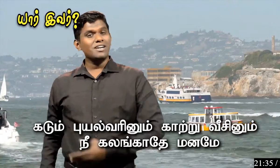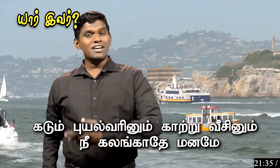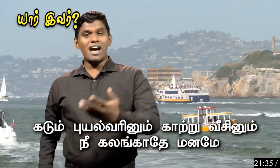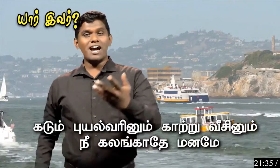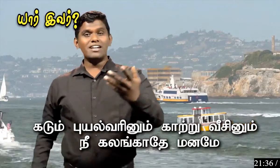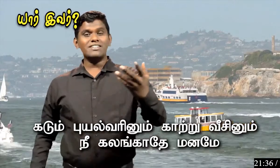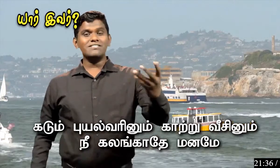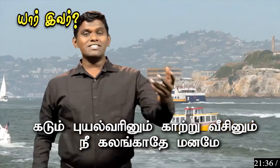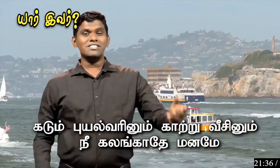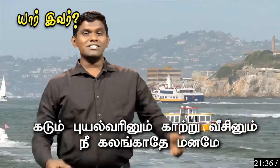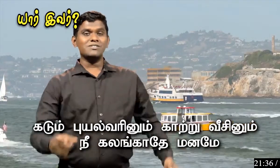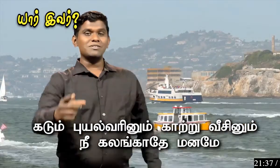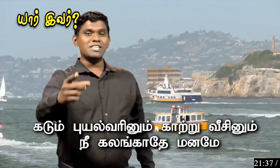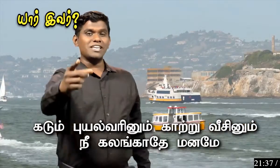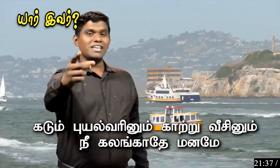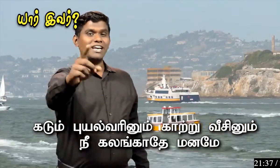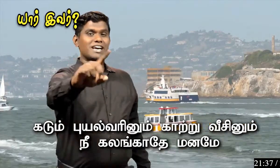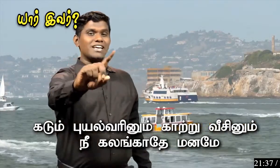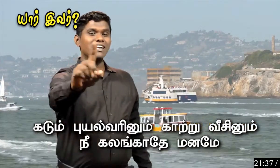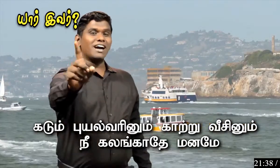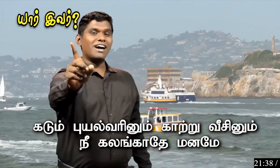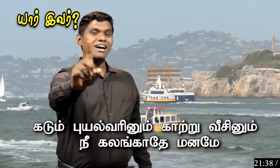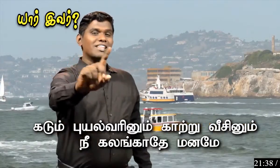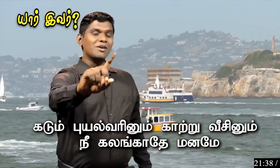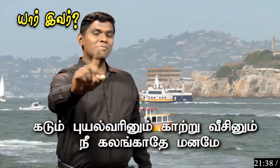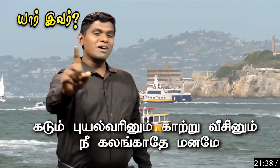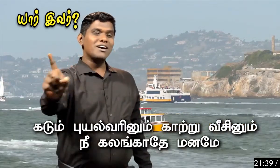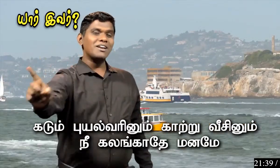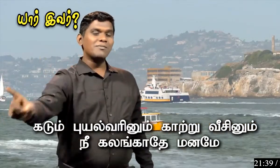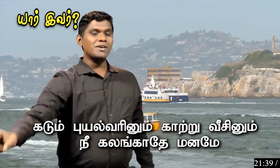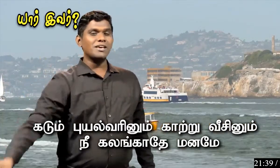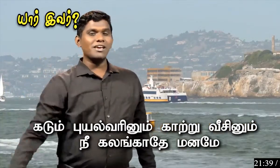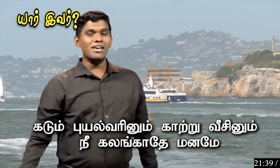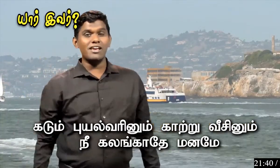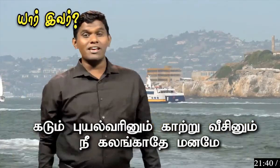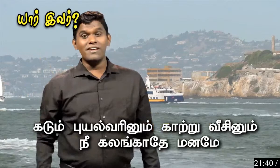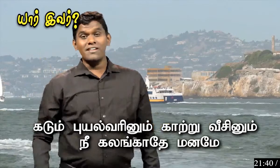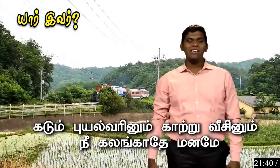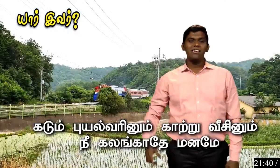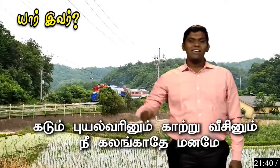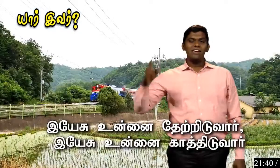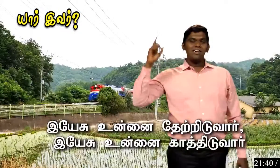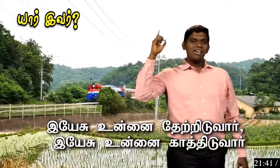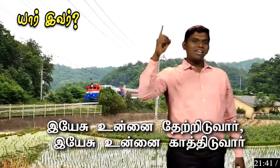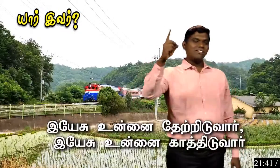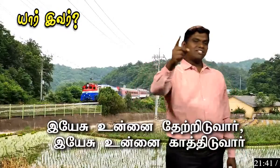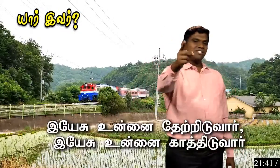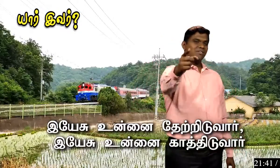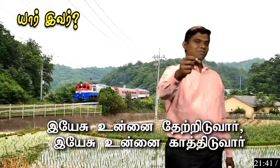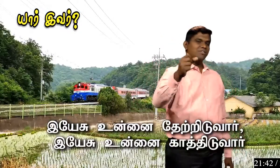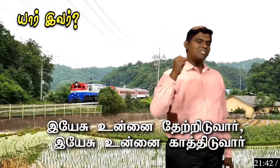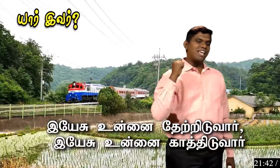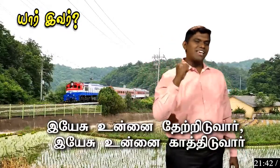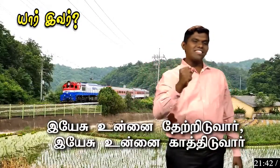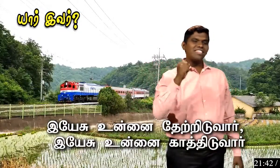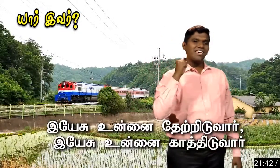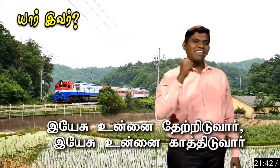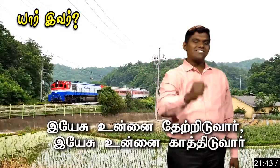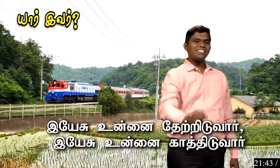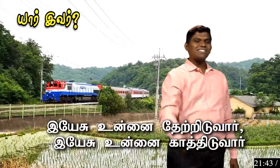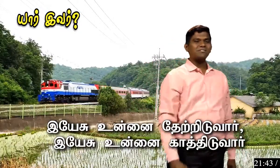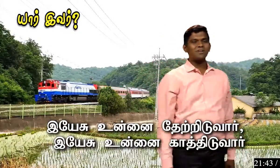மாறினும் காற்று வீசினும் நீ கலங்காதே மனமே. இயேசு